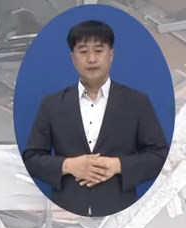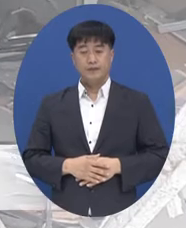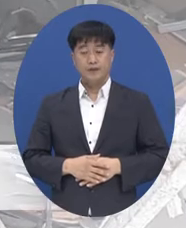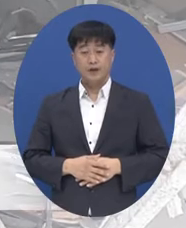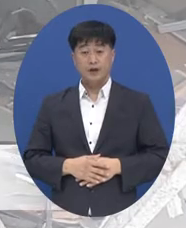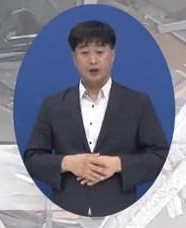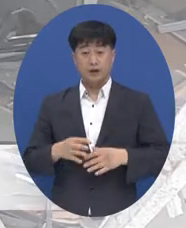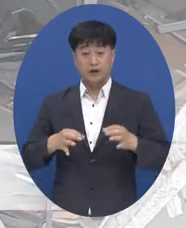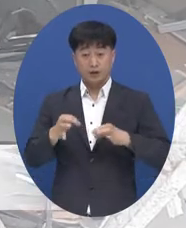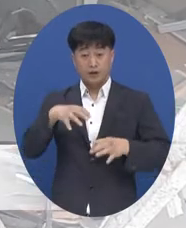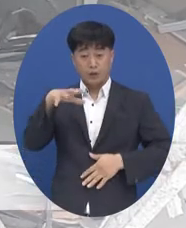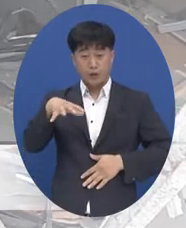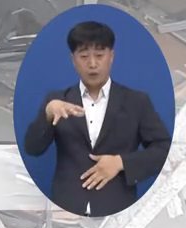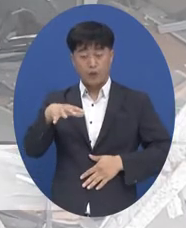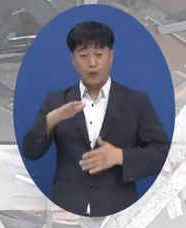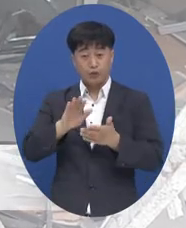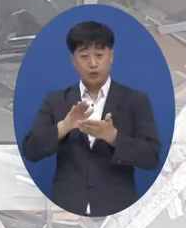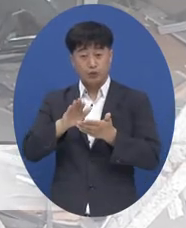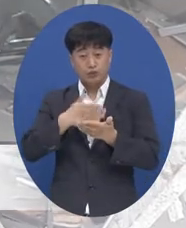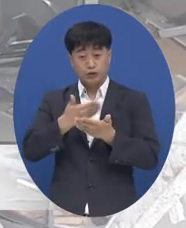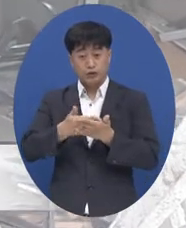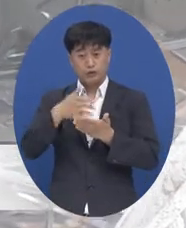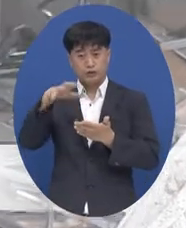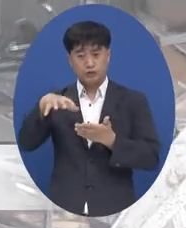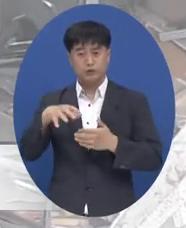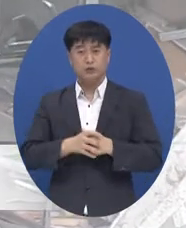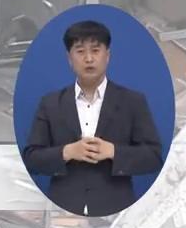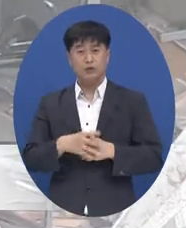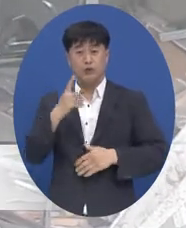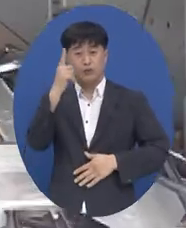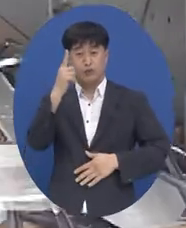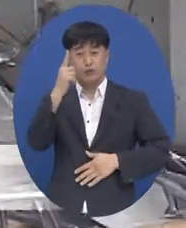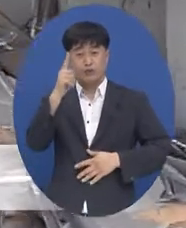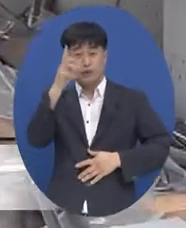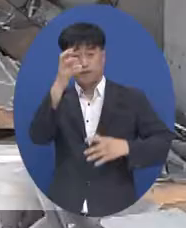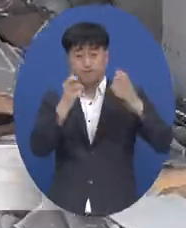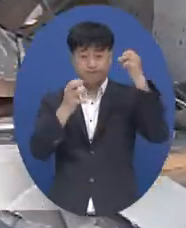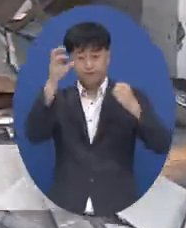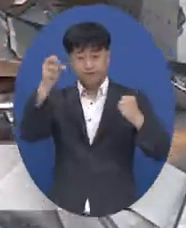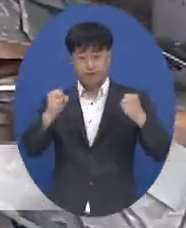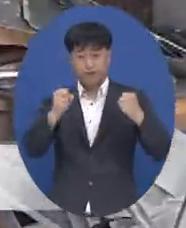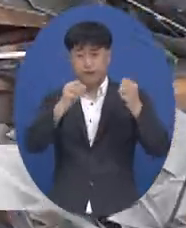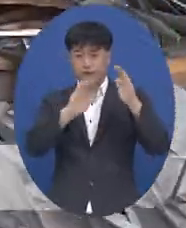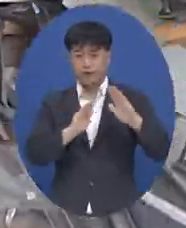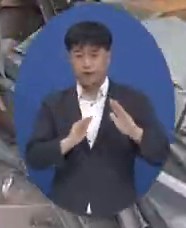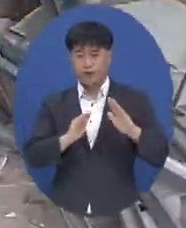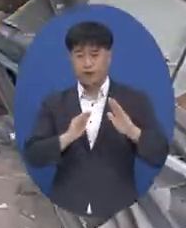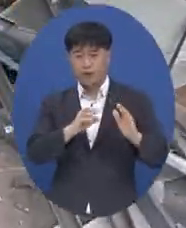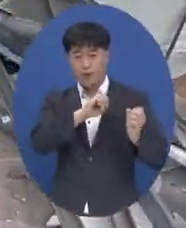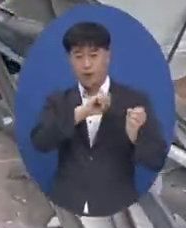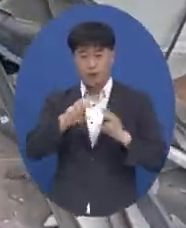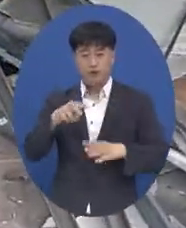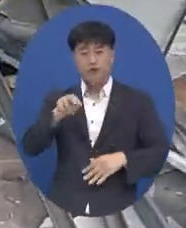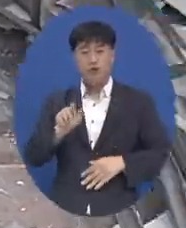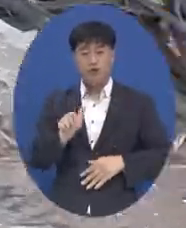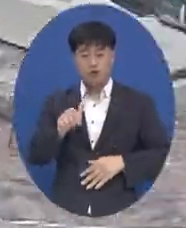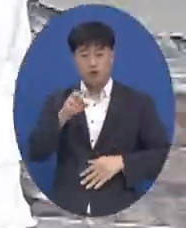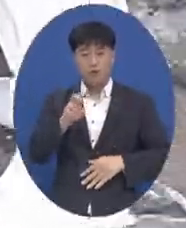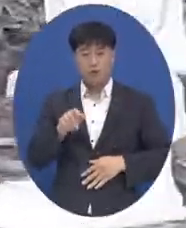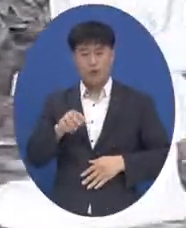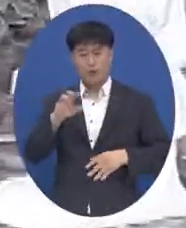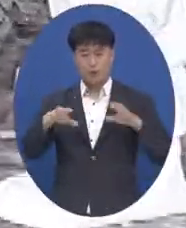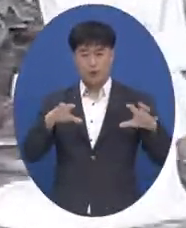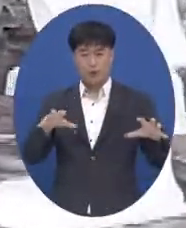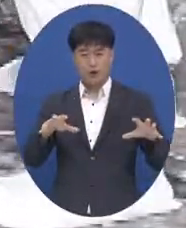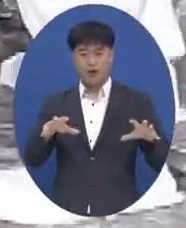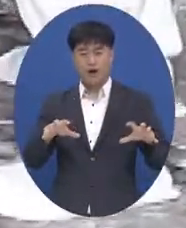한 상가 리모델링 실내 공사장. 천장재를 뜯어내는 과정에서 나온 폐성면이 여기저기